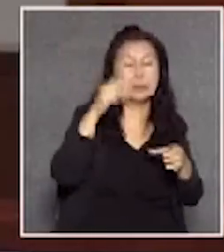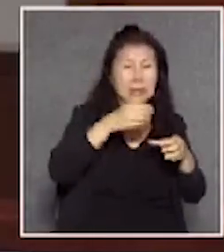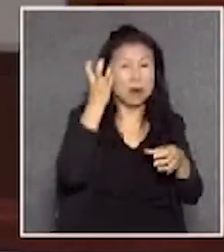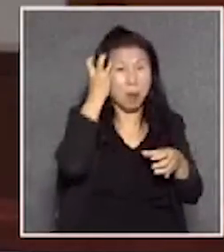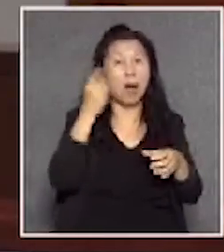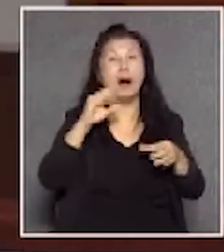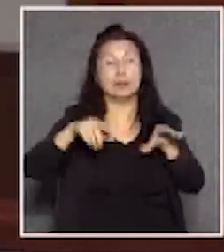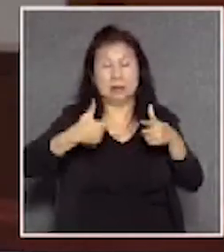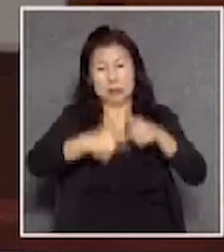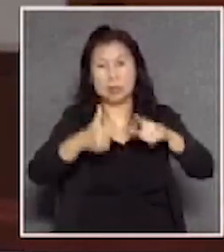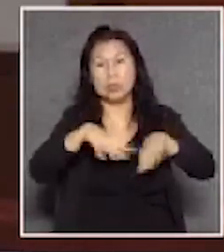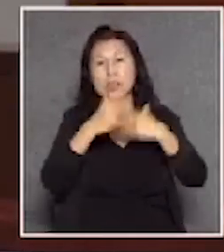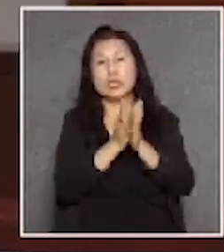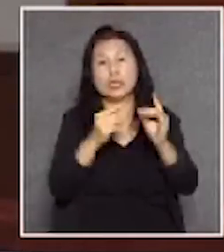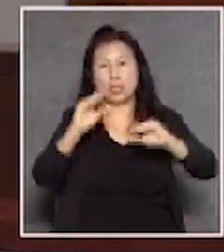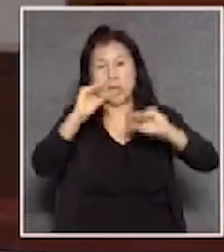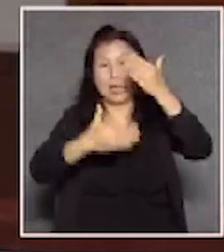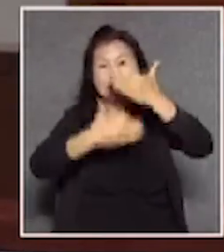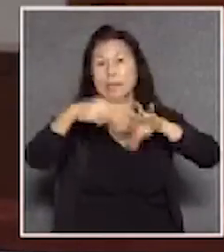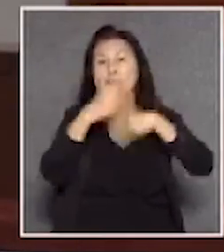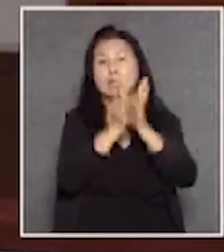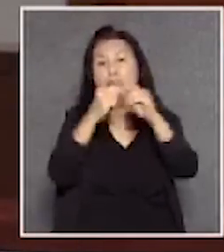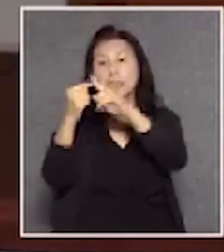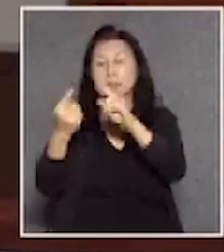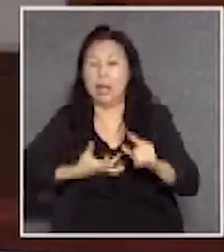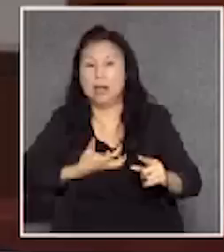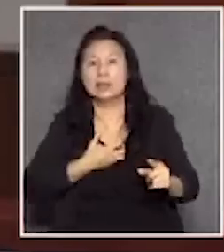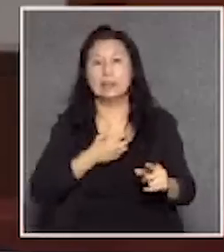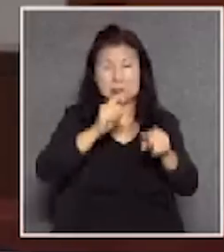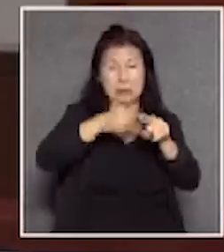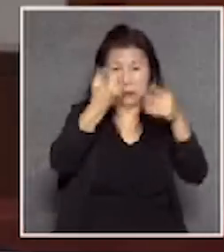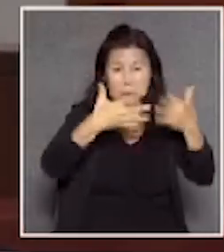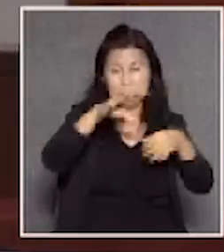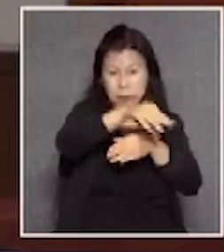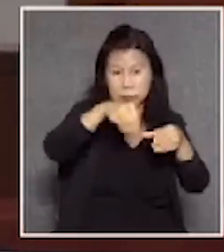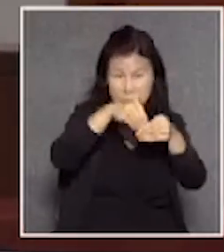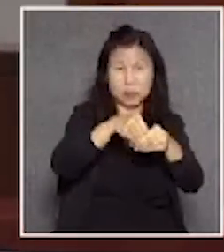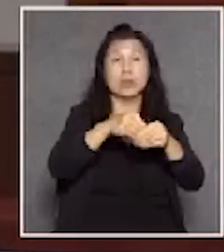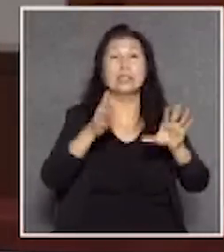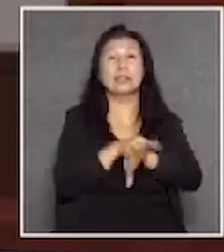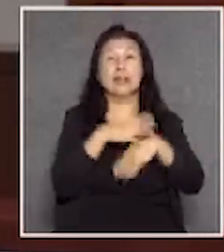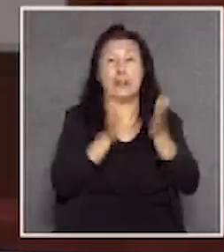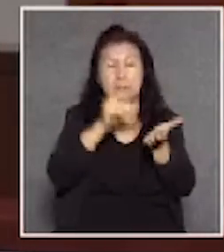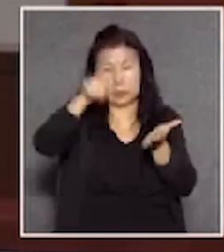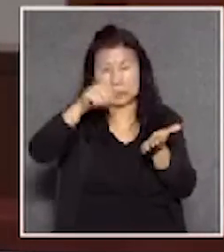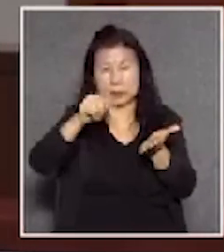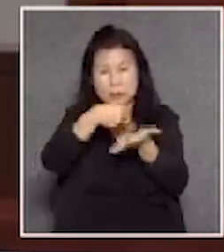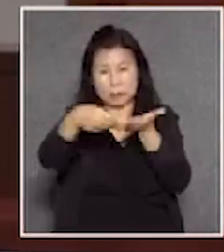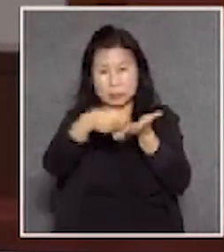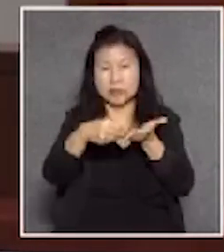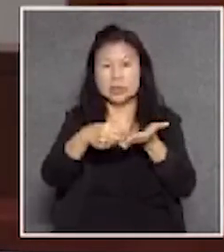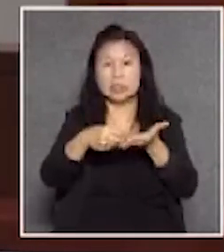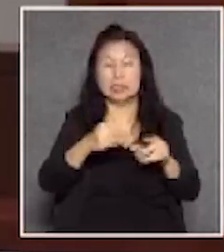工程當然會激起民憤。政府在一個月內將大浪西灣就納入這個發展審批地區草圖，城